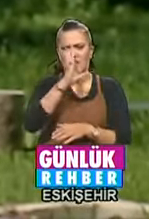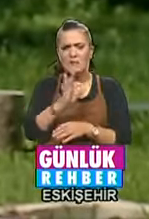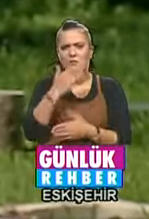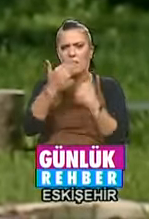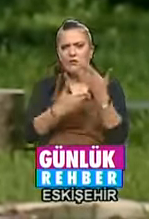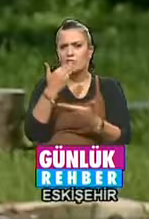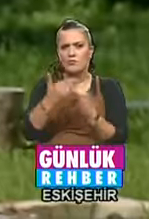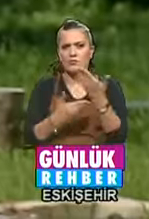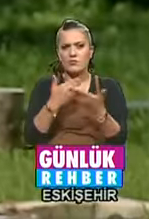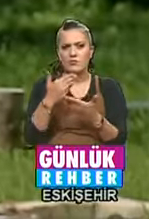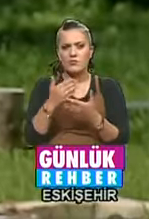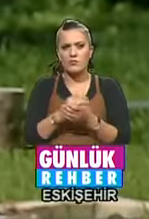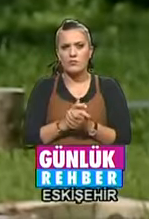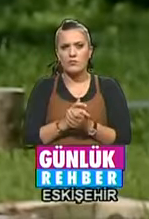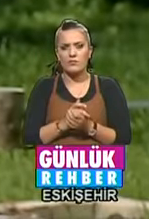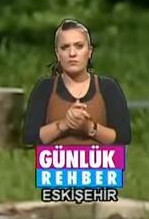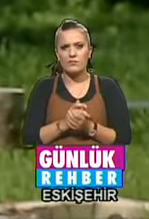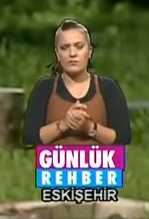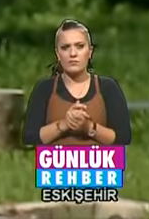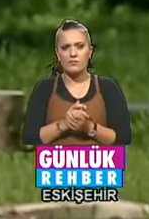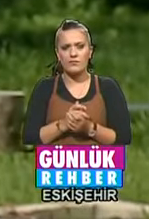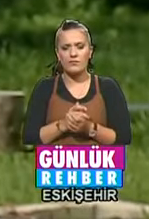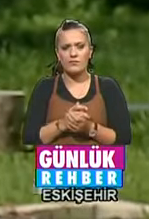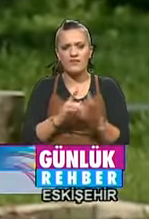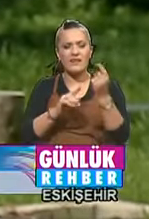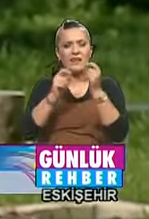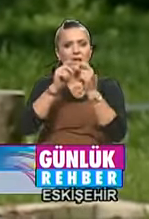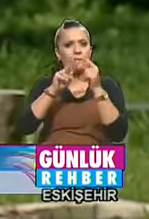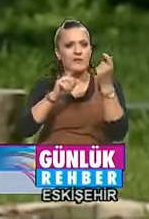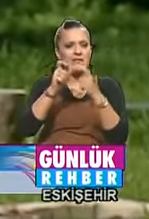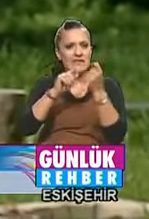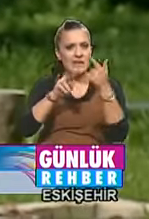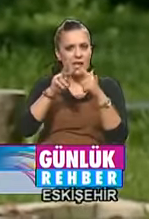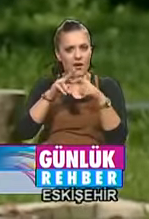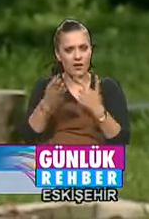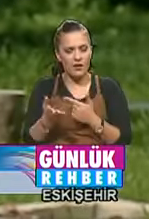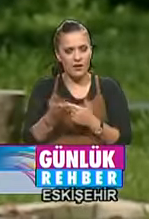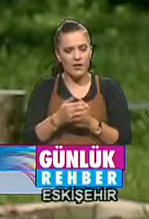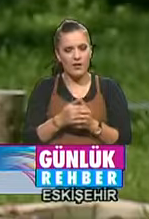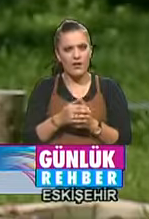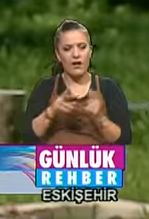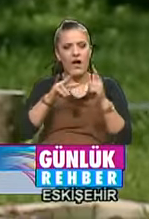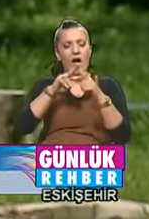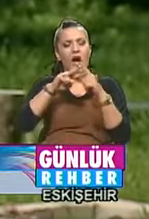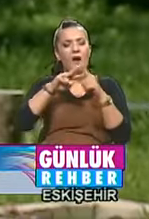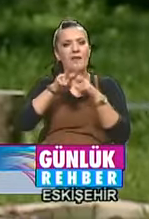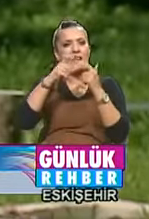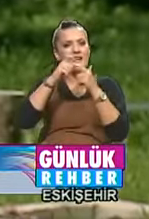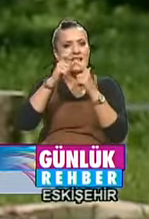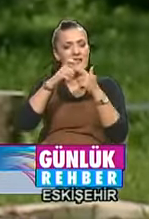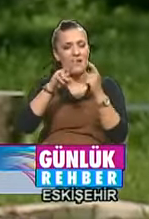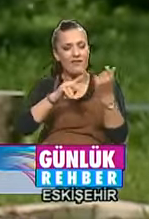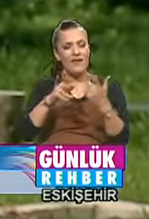söz ediyoruz? Efendim, İbn Sina'dan söz ediyoruz. Ahmet Yesevi'den,